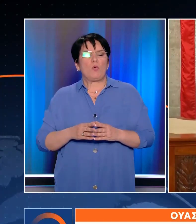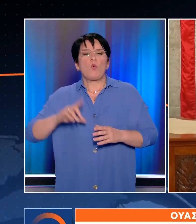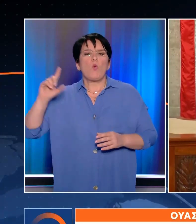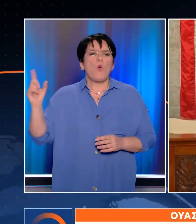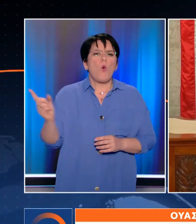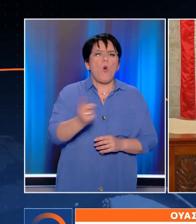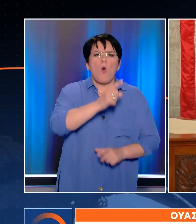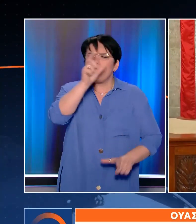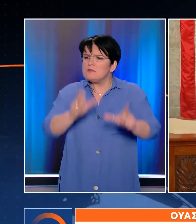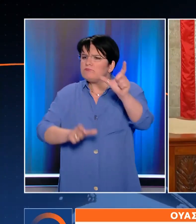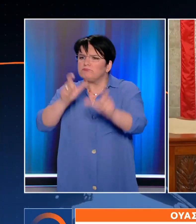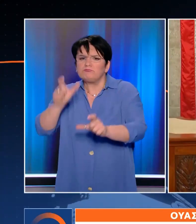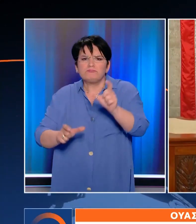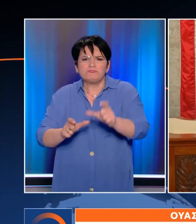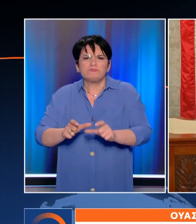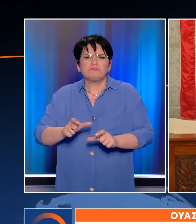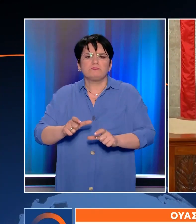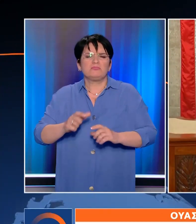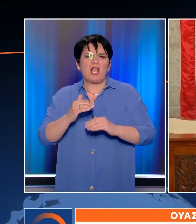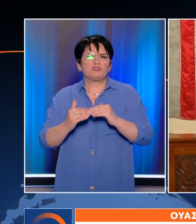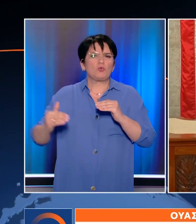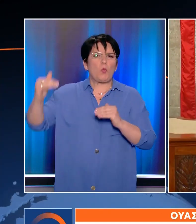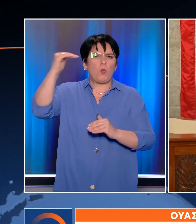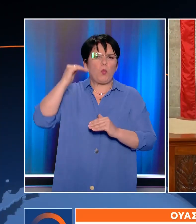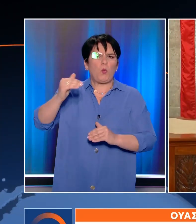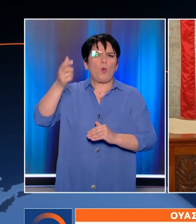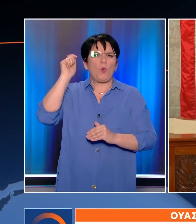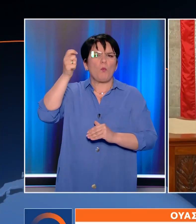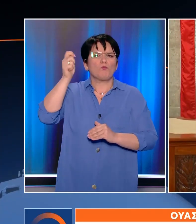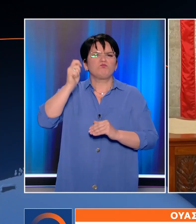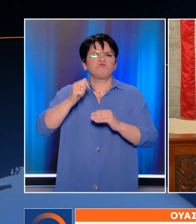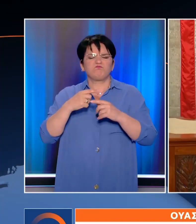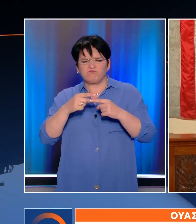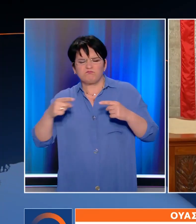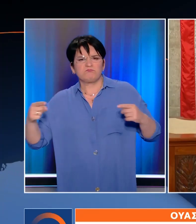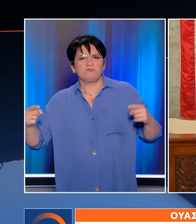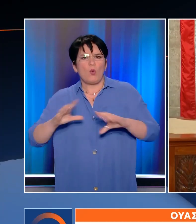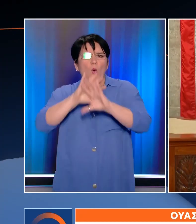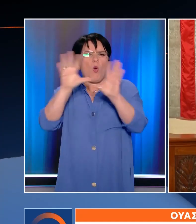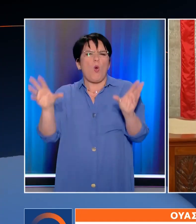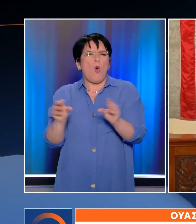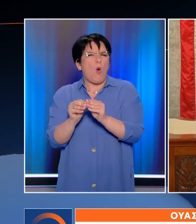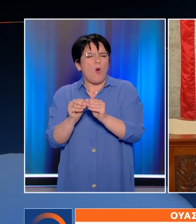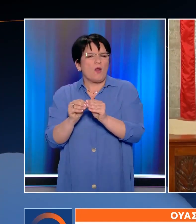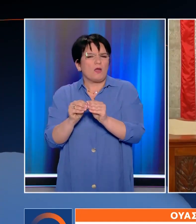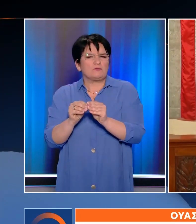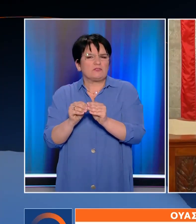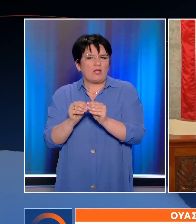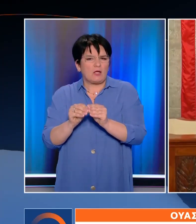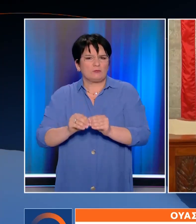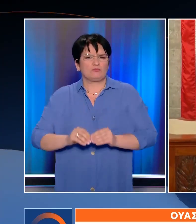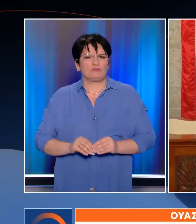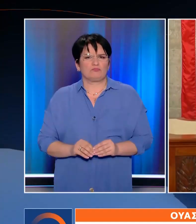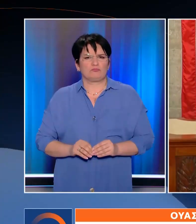όλους εκείνους τους δεσπότες και τα πολιτικά καθεστώτα, ότι όλα αυτά τα οποία